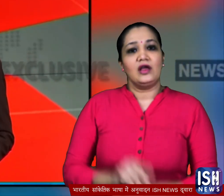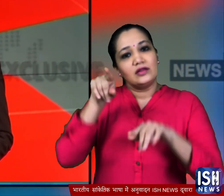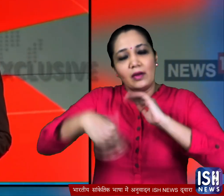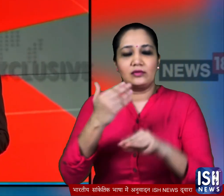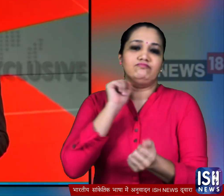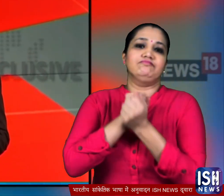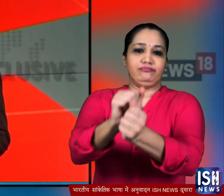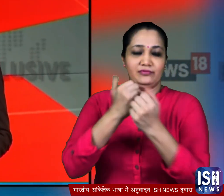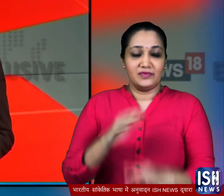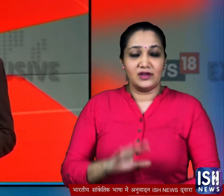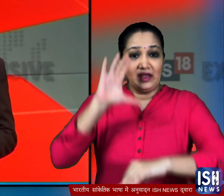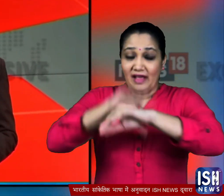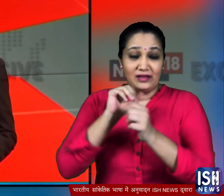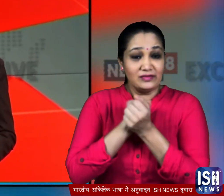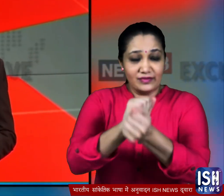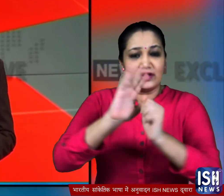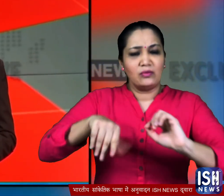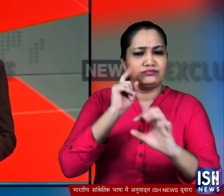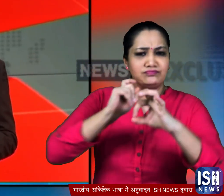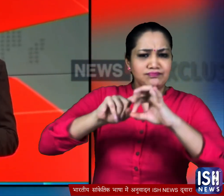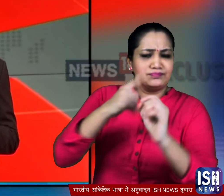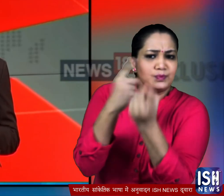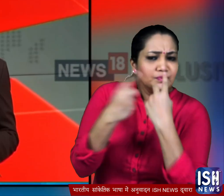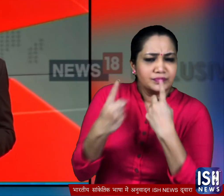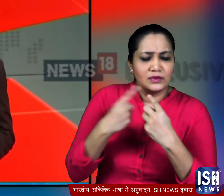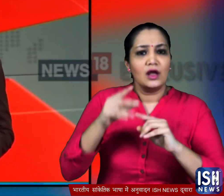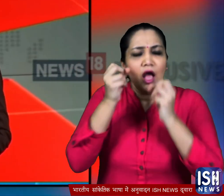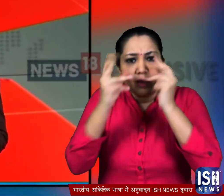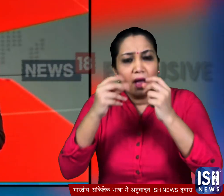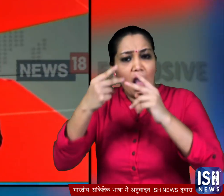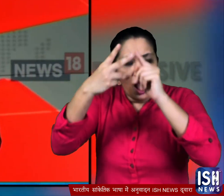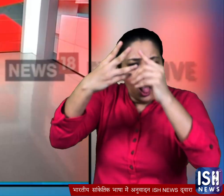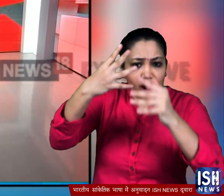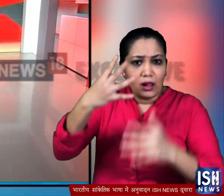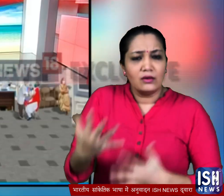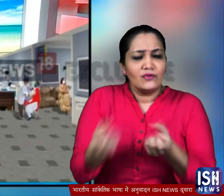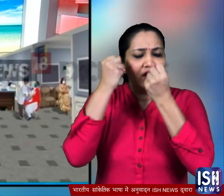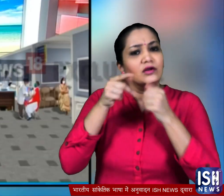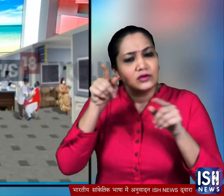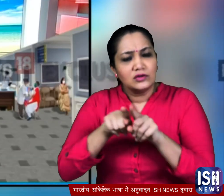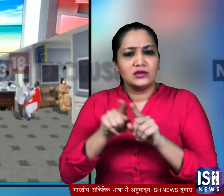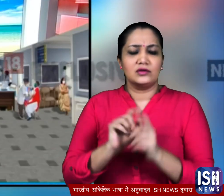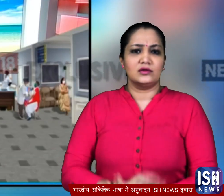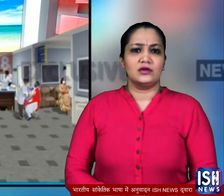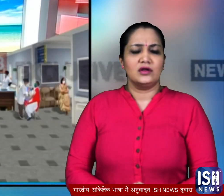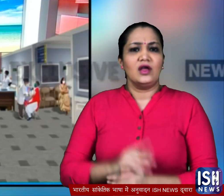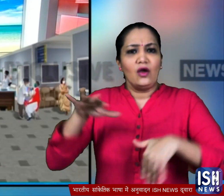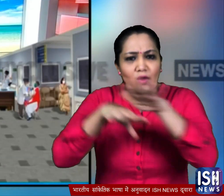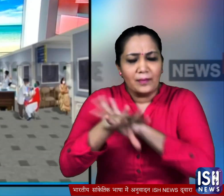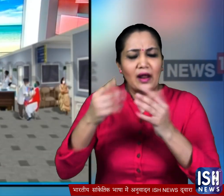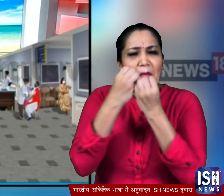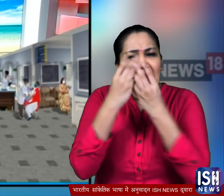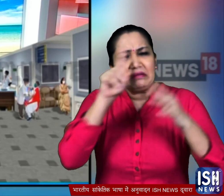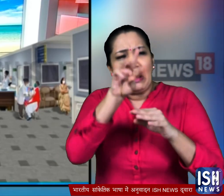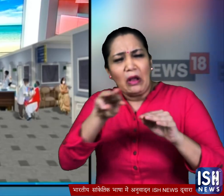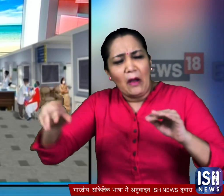कर लिया गया। उसके पकड़े जाने के बाद पूछताछ के दौरान एक के बाद एक हैरान करने वाली कई बातें पता चली, जिनसे साफ जाहिर हो रहा था कि किस तरह से हजारों